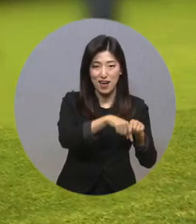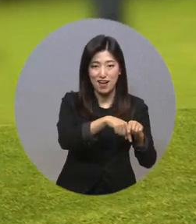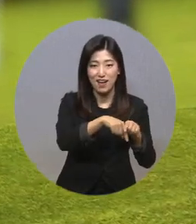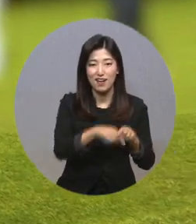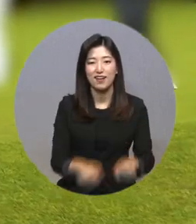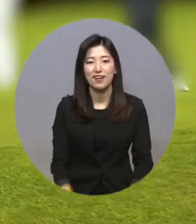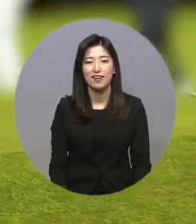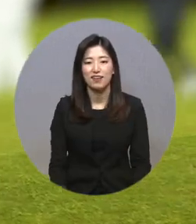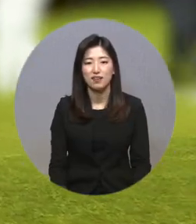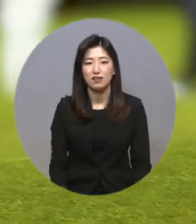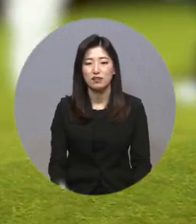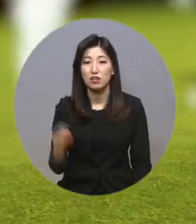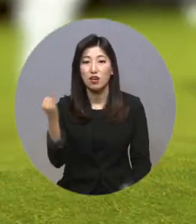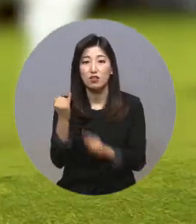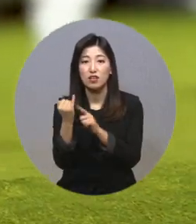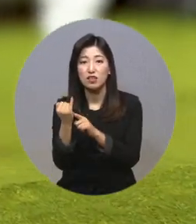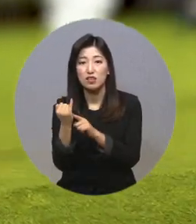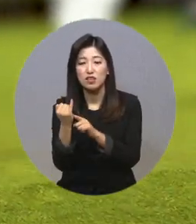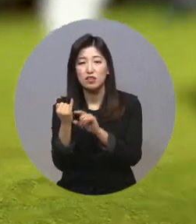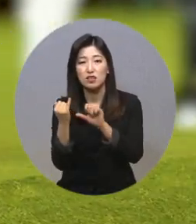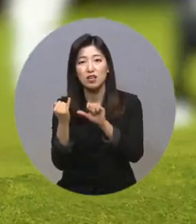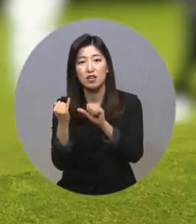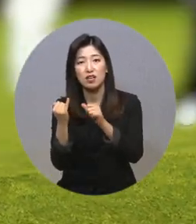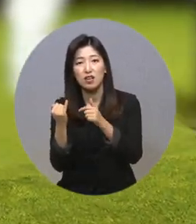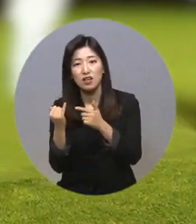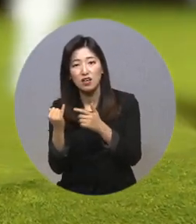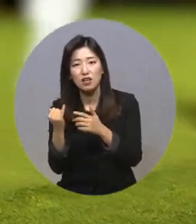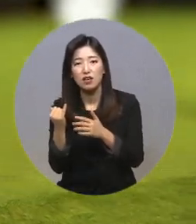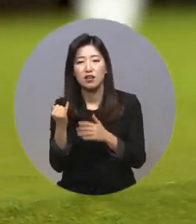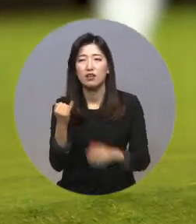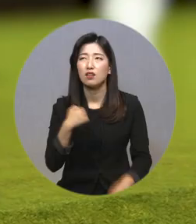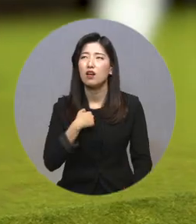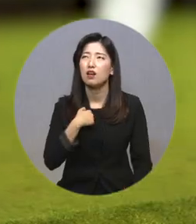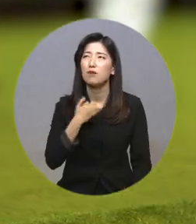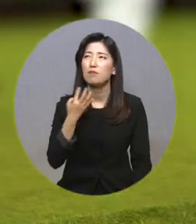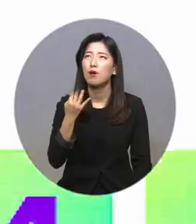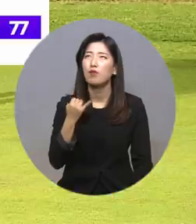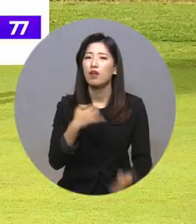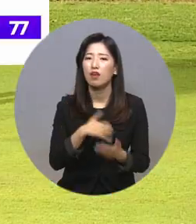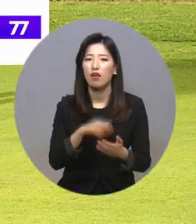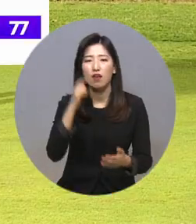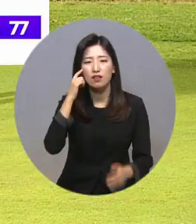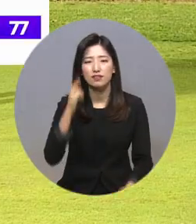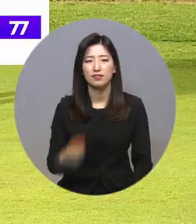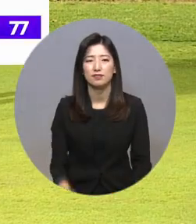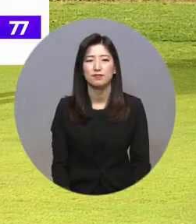나물 밥을 떠 문제와 버려야 요즘 생각하고 있었어요 어깨 더 오래 있더라구요